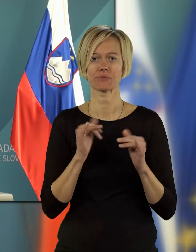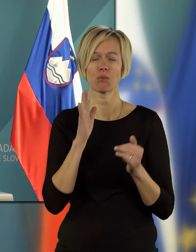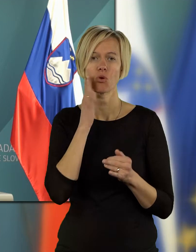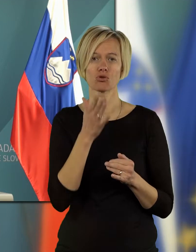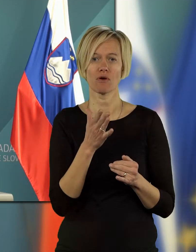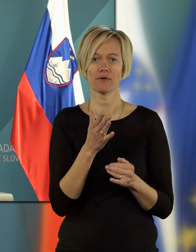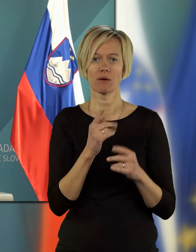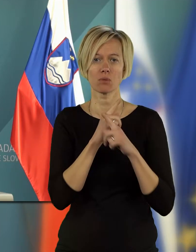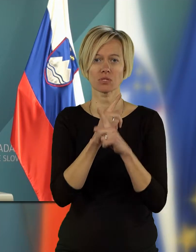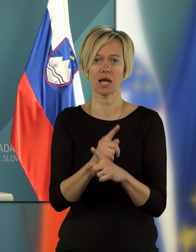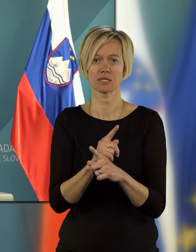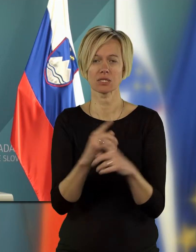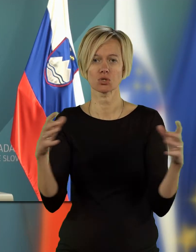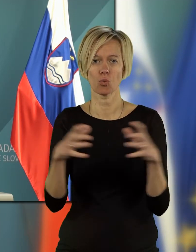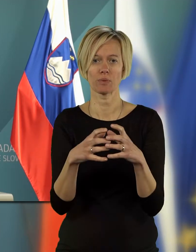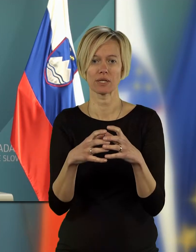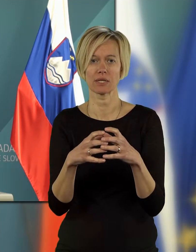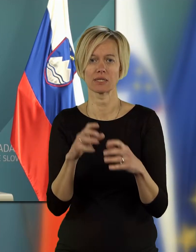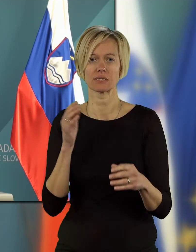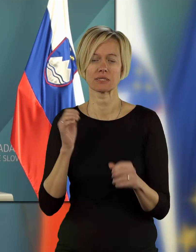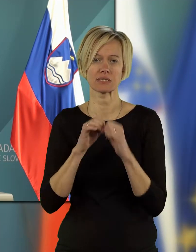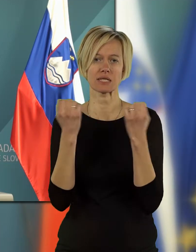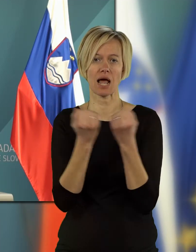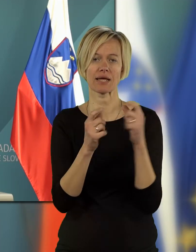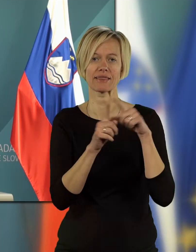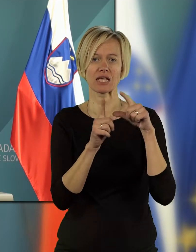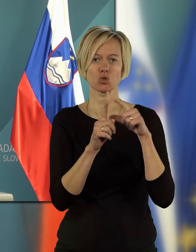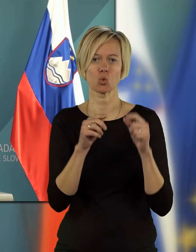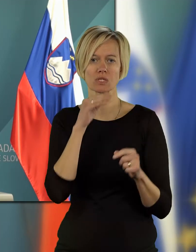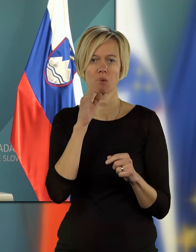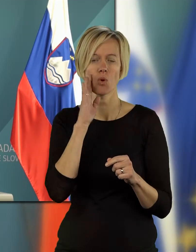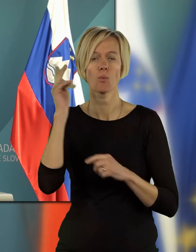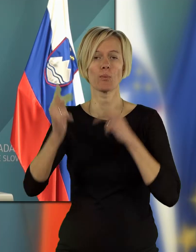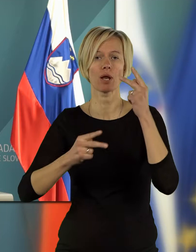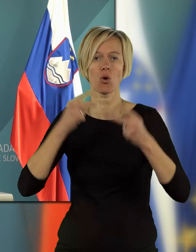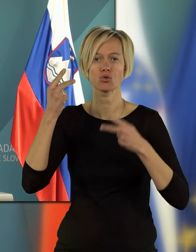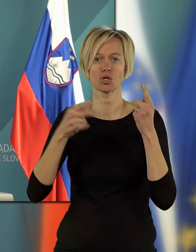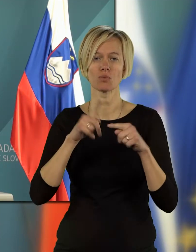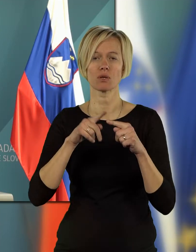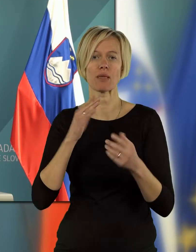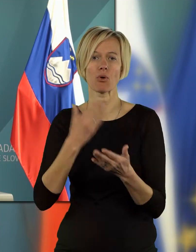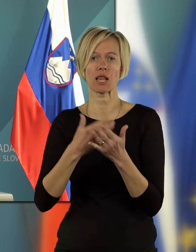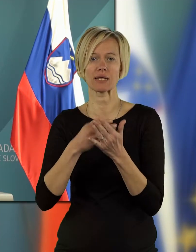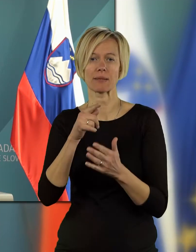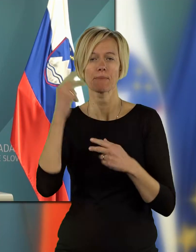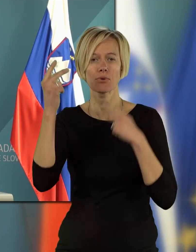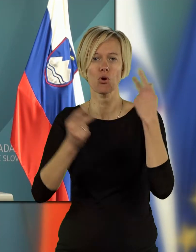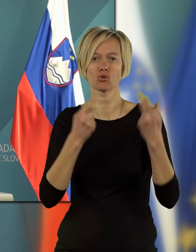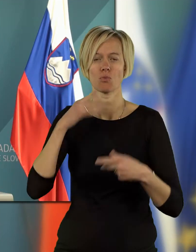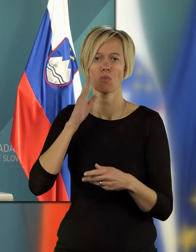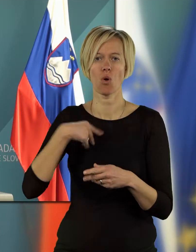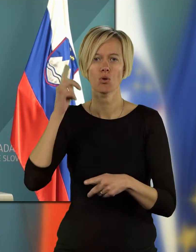ga bodo v poslanski skupini stranke Desus proučili in potem se bomo na podlagi te